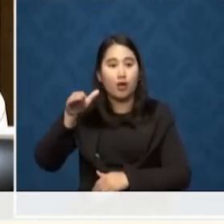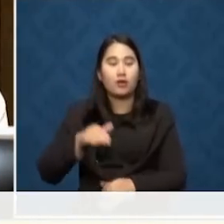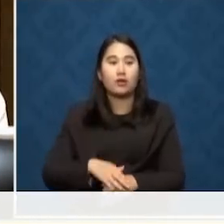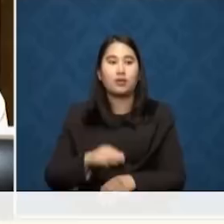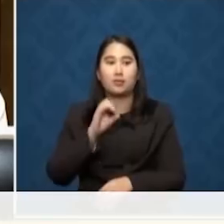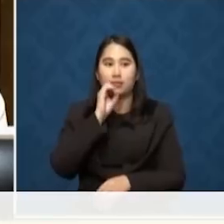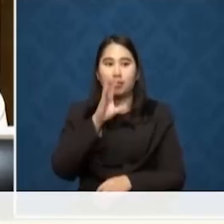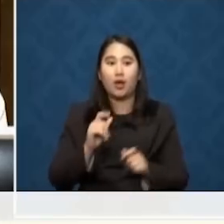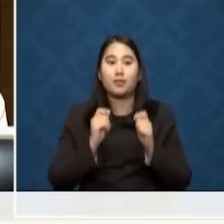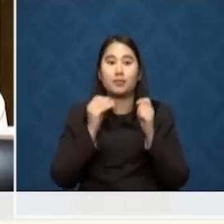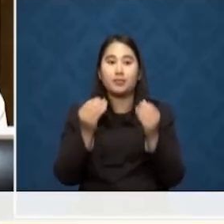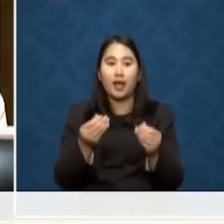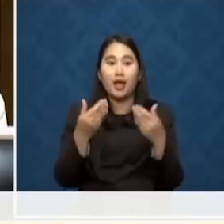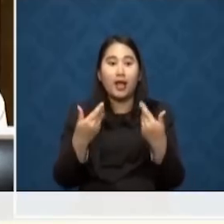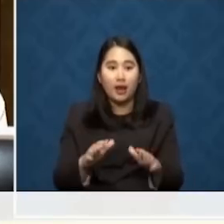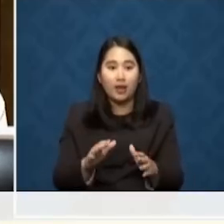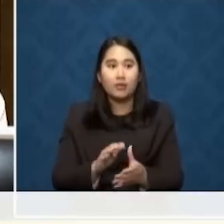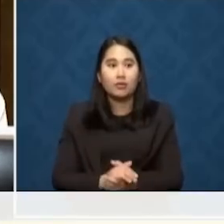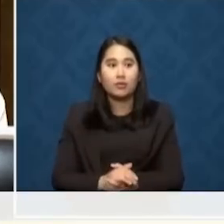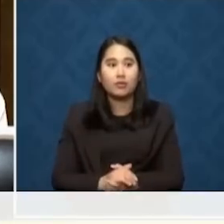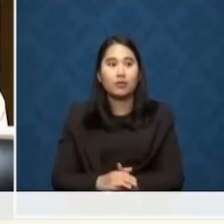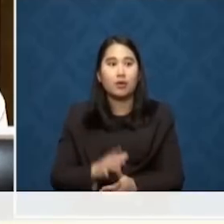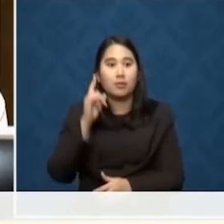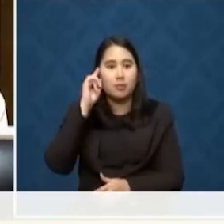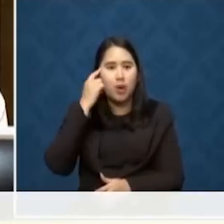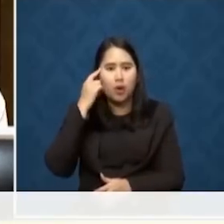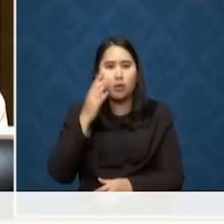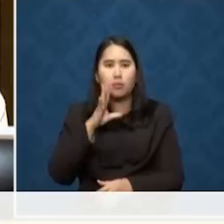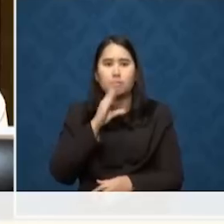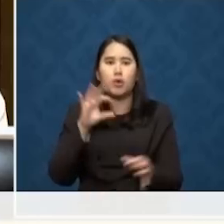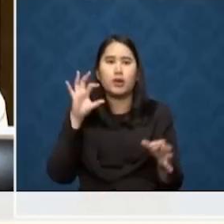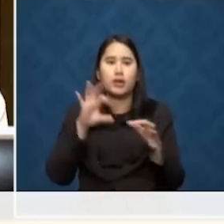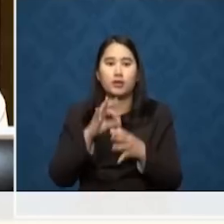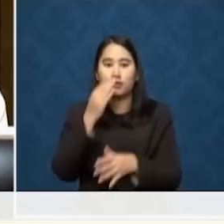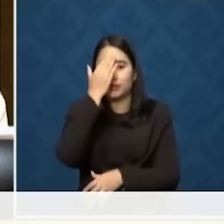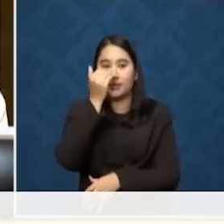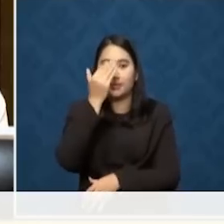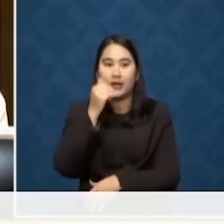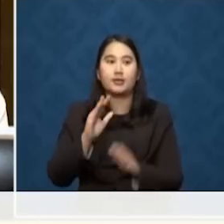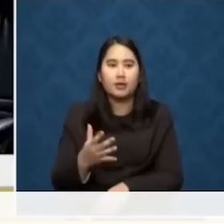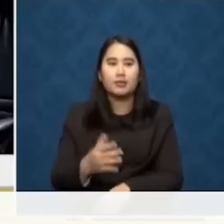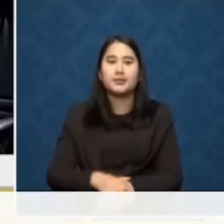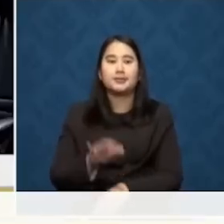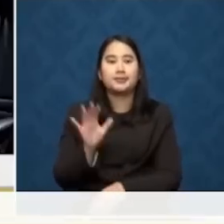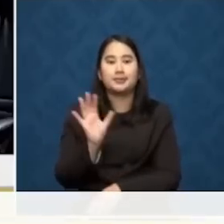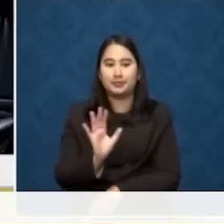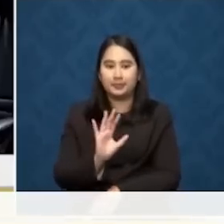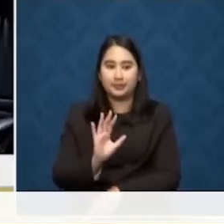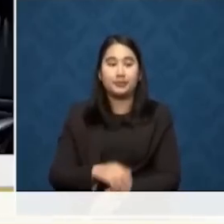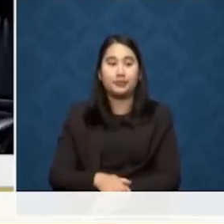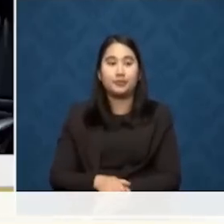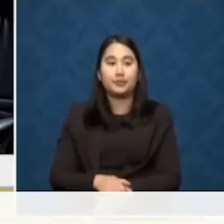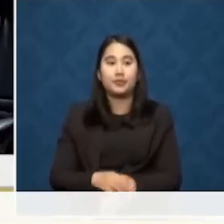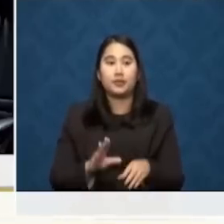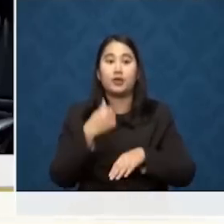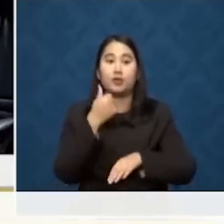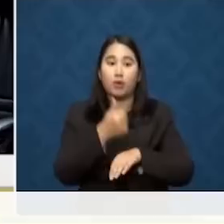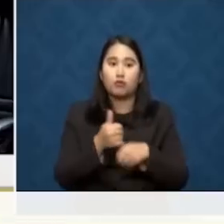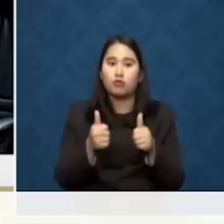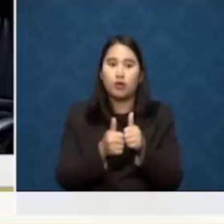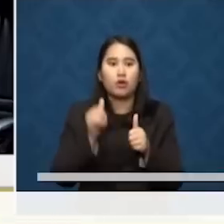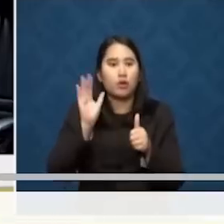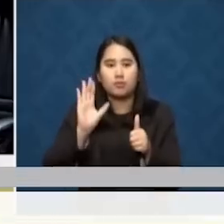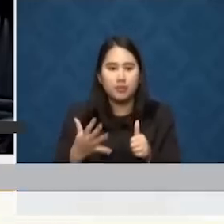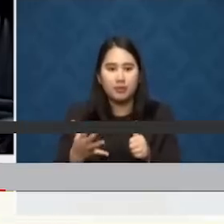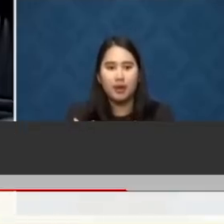ายมาแล้วไม่ทราบว่าจะพาดพิงทำอะไรคะขอบคุณ มากครับ มอบหมายถึงขนาดรัฐมนตรีช่วยยังมาไ